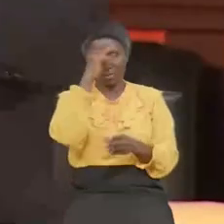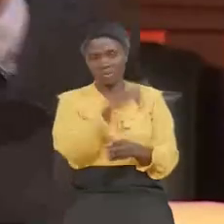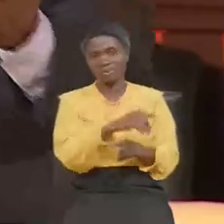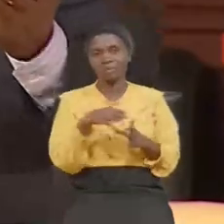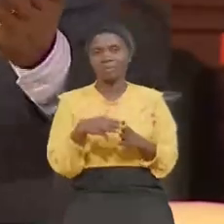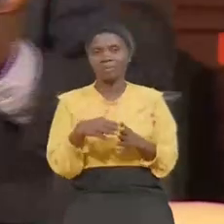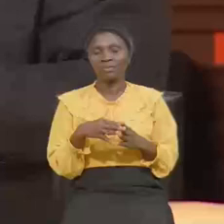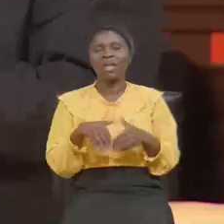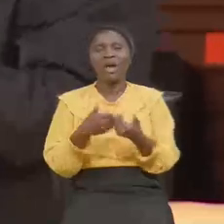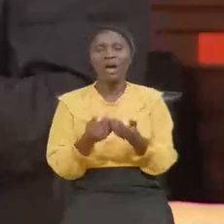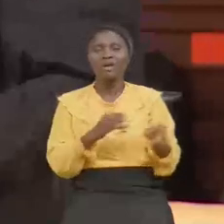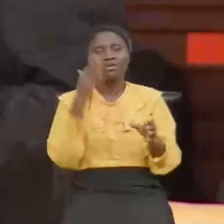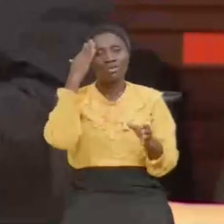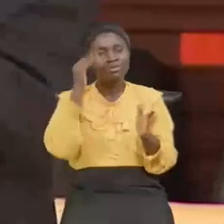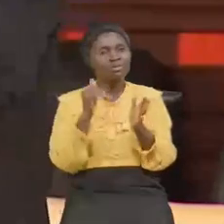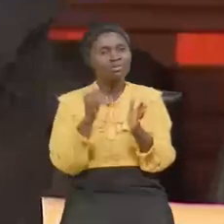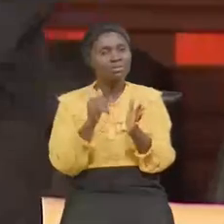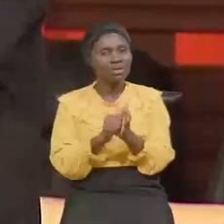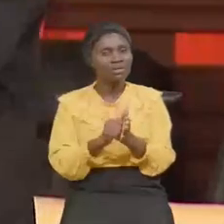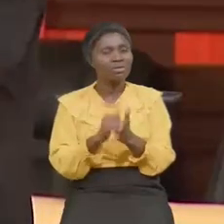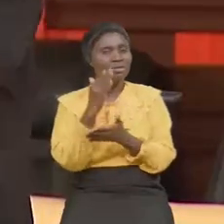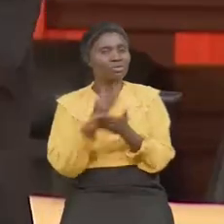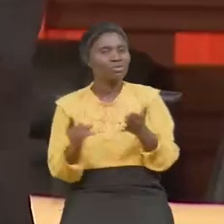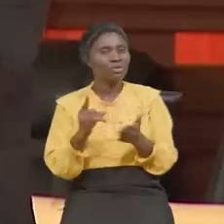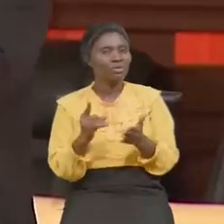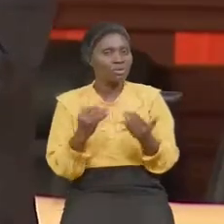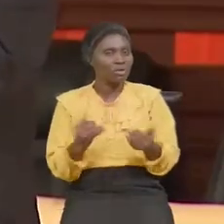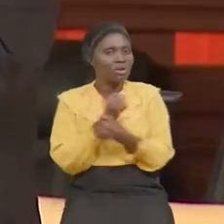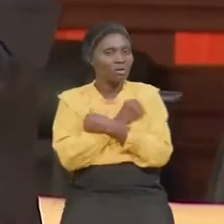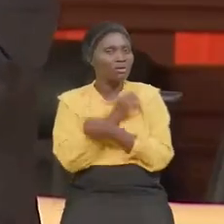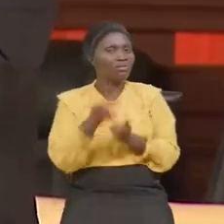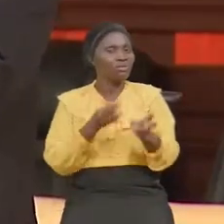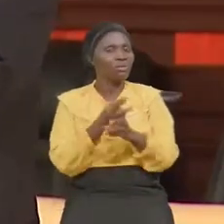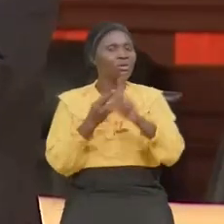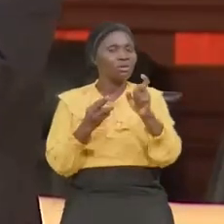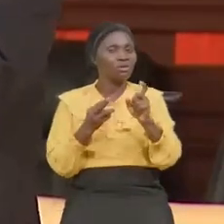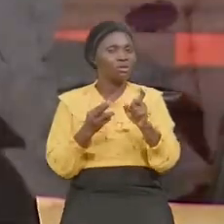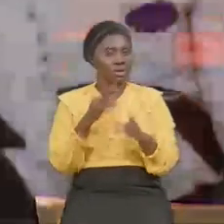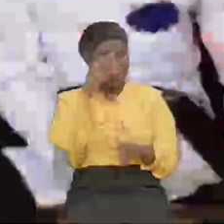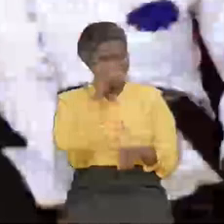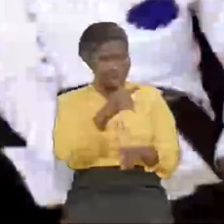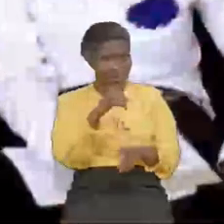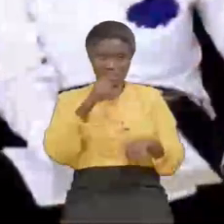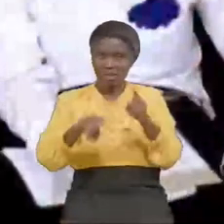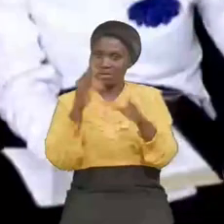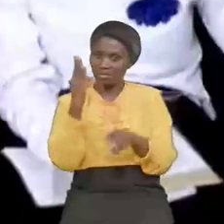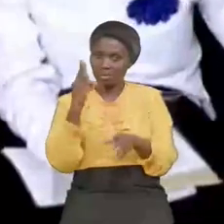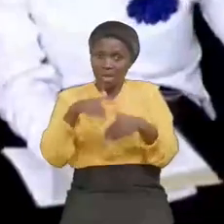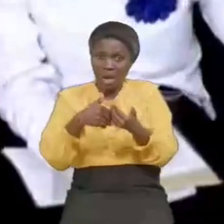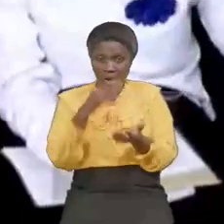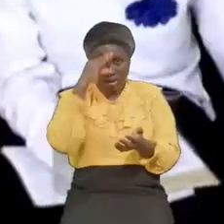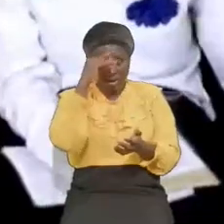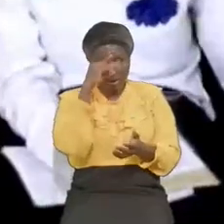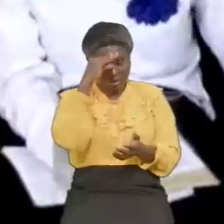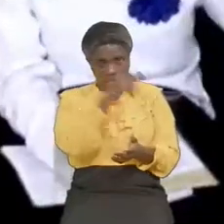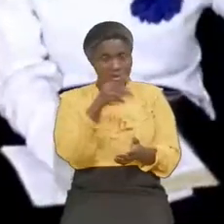Comment savoir que quelqu'un aime le monde? Il n'arrive pas à prêcher tel qu'il prêchait avant. Il n'arrive pas à